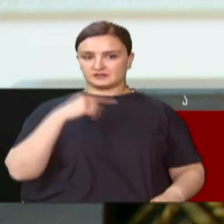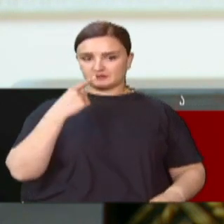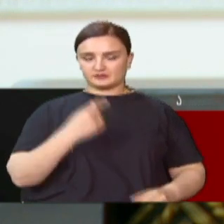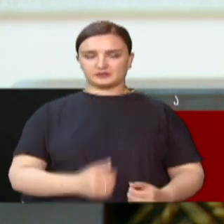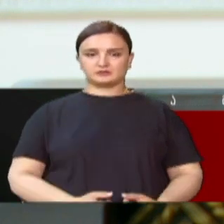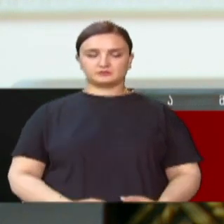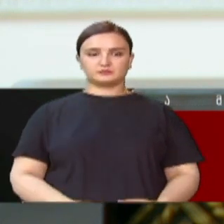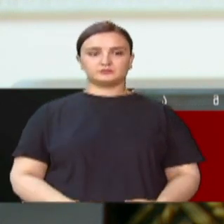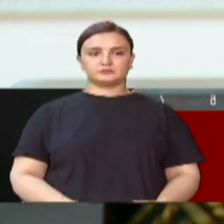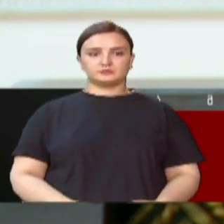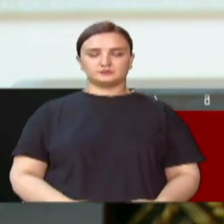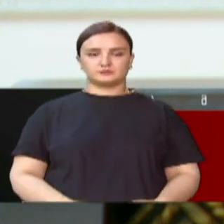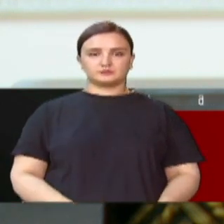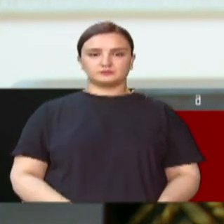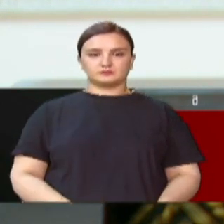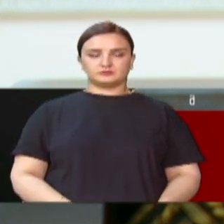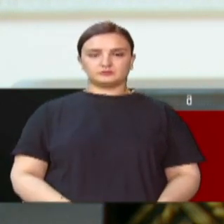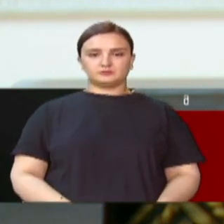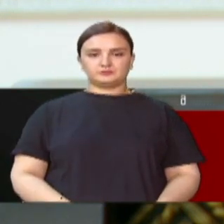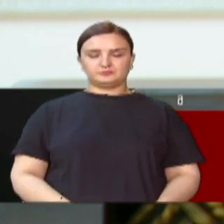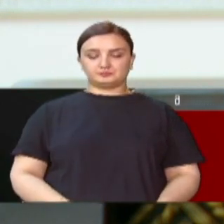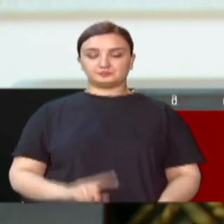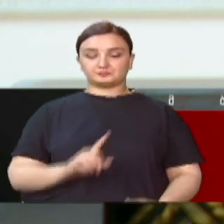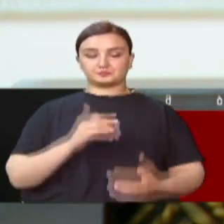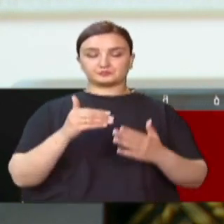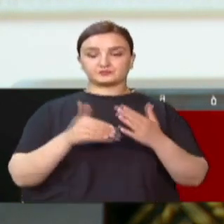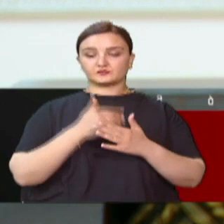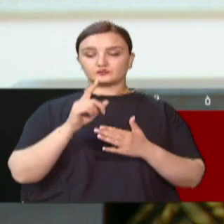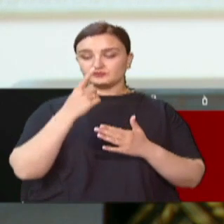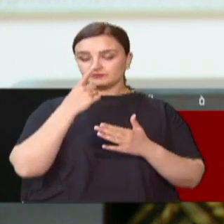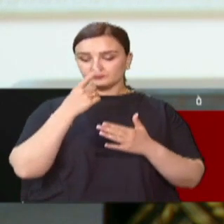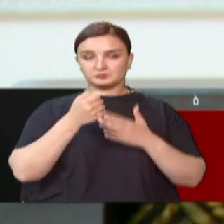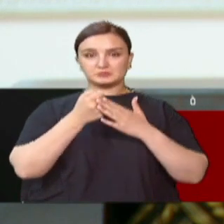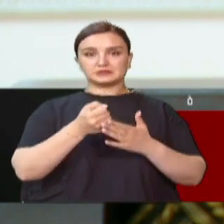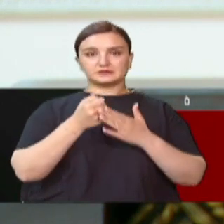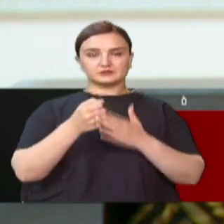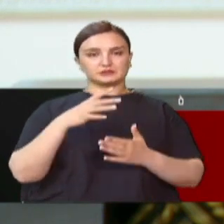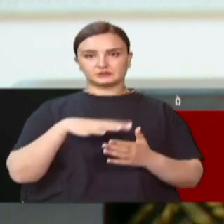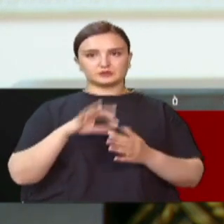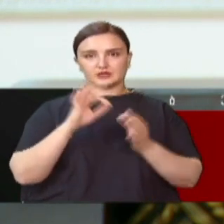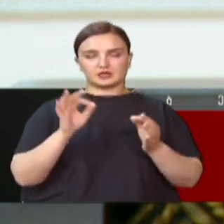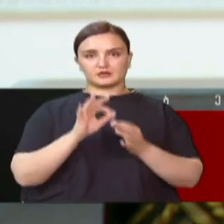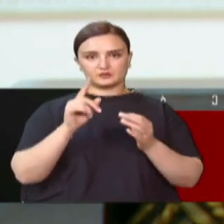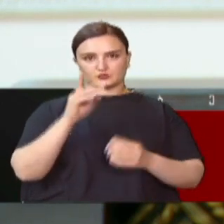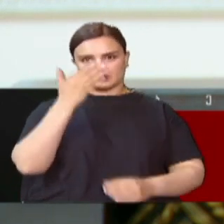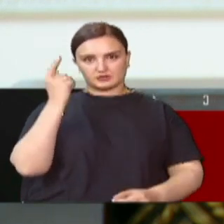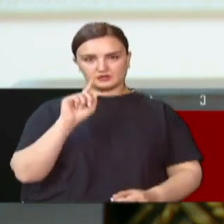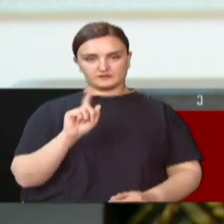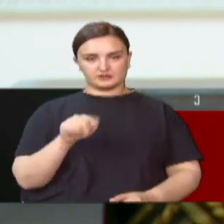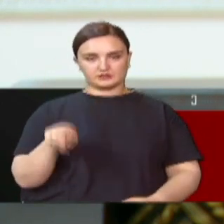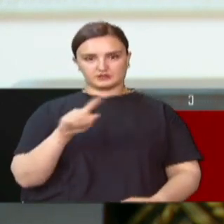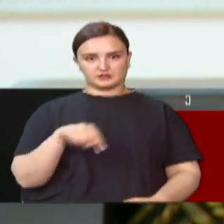გაუსვა, ის მიღწევები, უახლესი მიღწევები, რაც საქართველოს აქვს, არავის არ დაუჭდეს. ამას დაყვედრებით არ ვამბობ